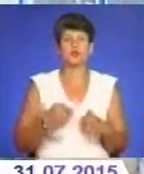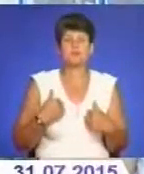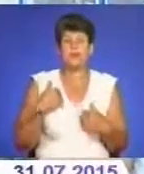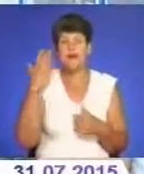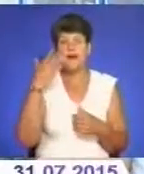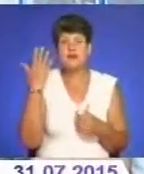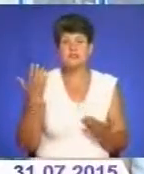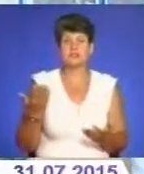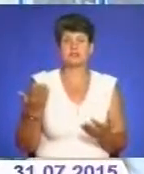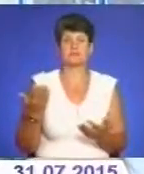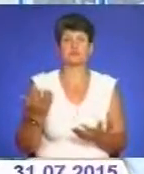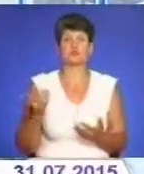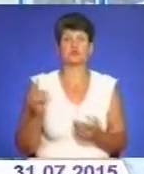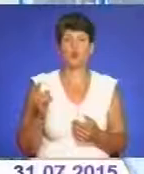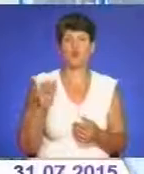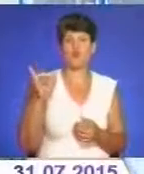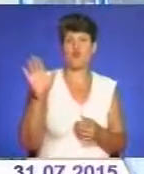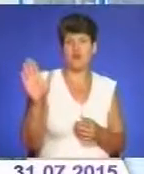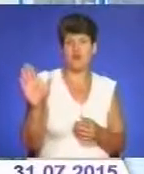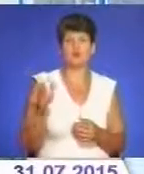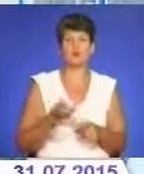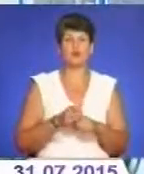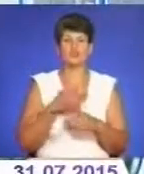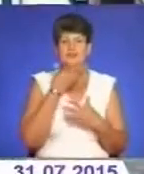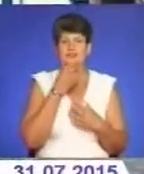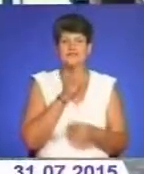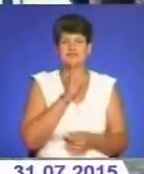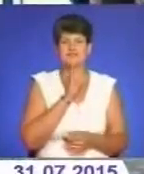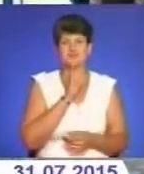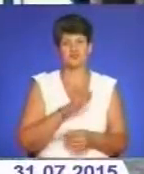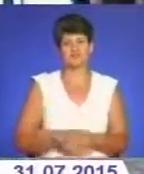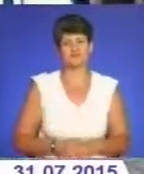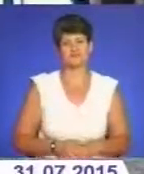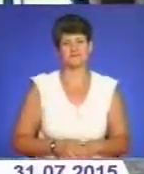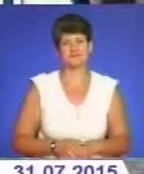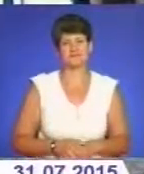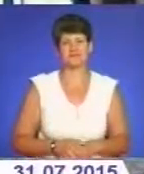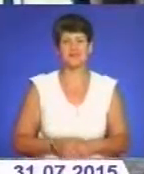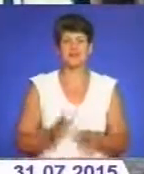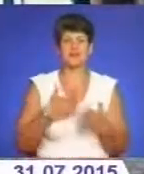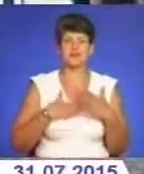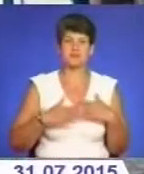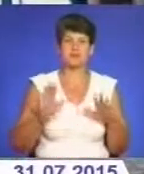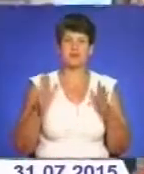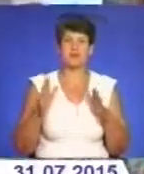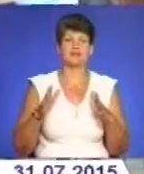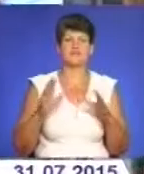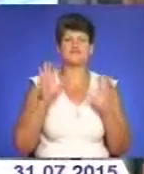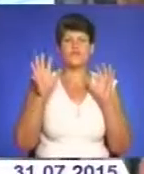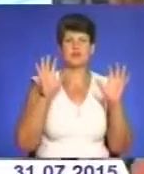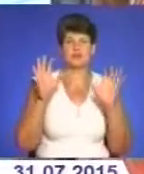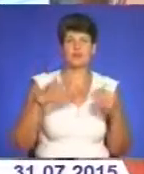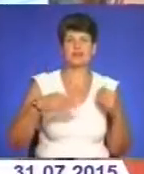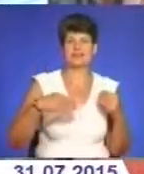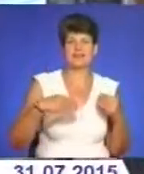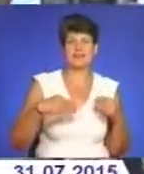що та, у вас дуже красиві дівчатки. І найприємніші моменти – волейбол, теніс, плав по Дністру,